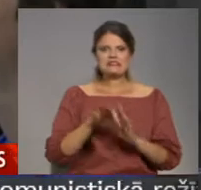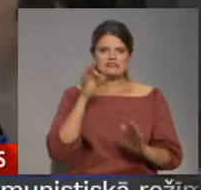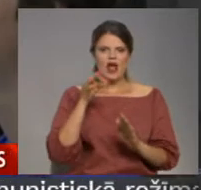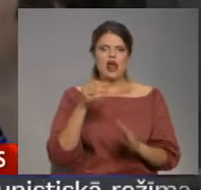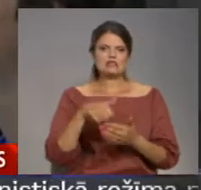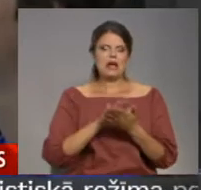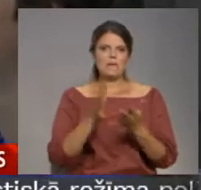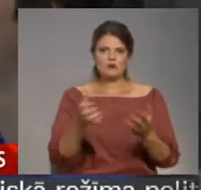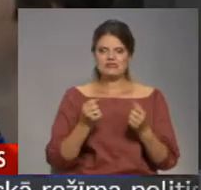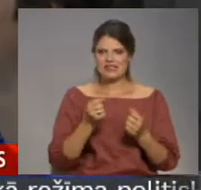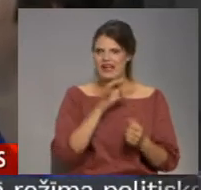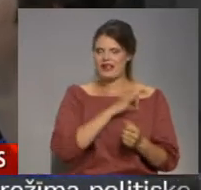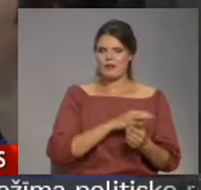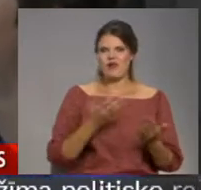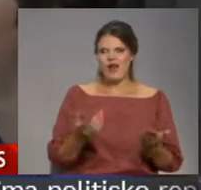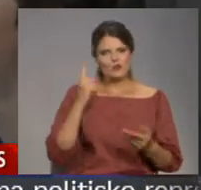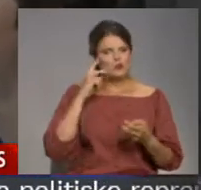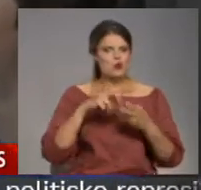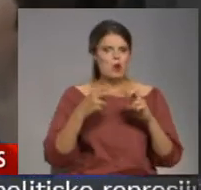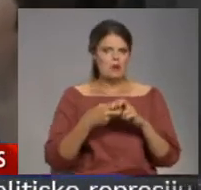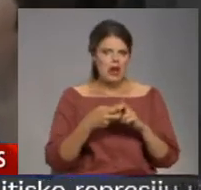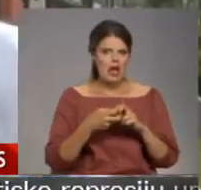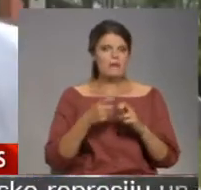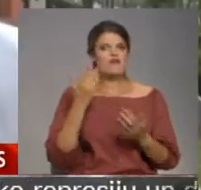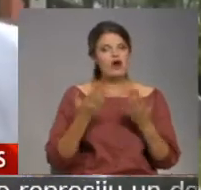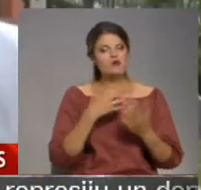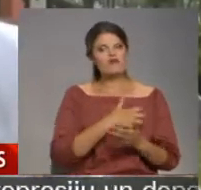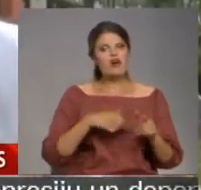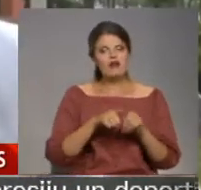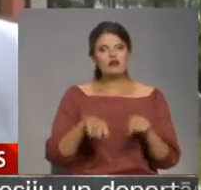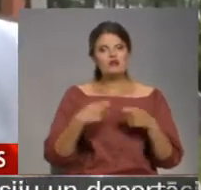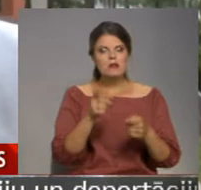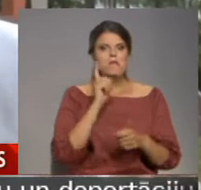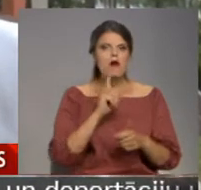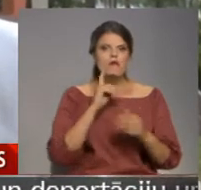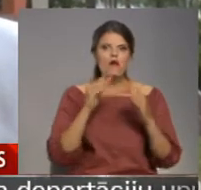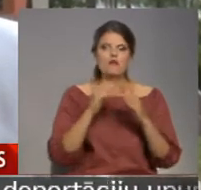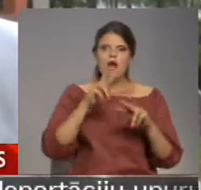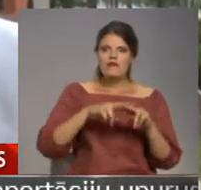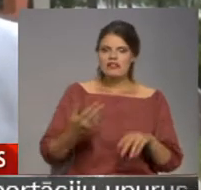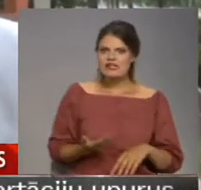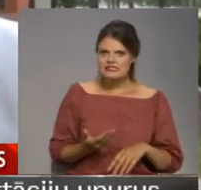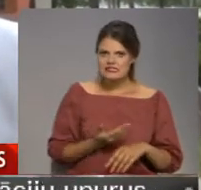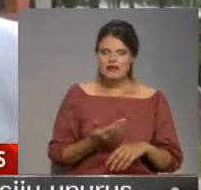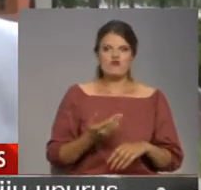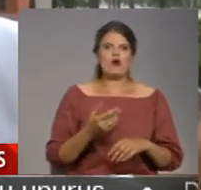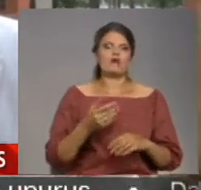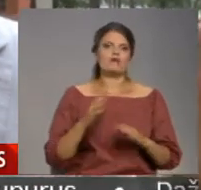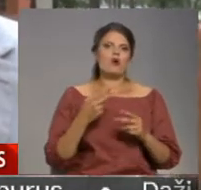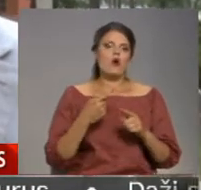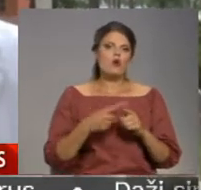saskaņot sabiedrisko transportu vai arī pagaidu mājokļus. Ir vajadzīgs models, mērķtiecīgs, kur